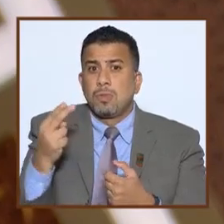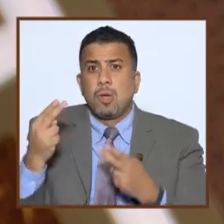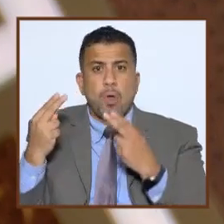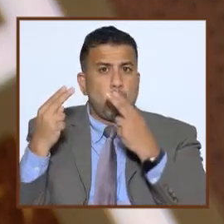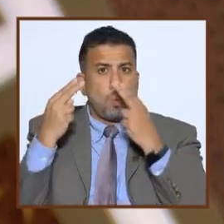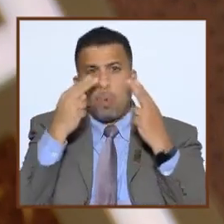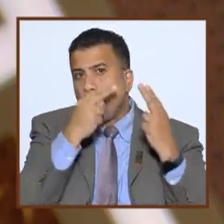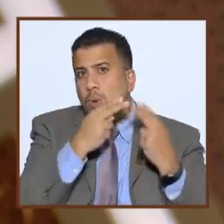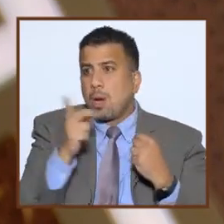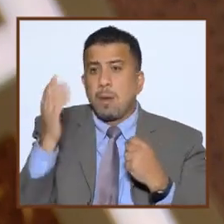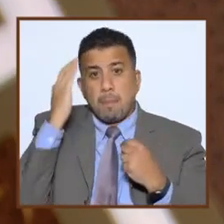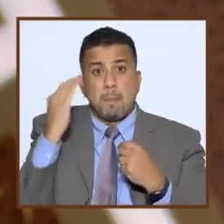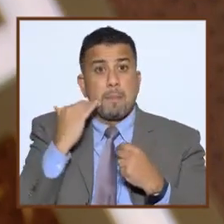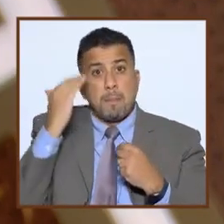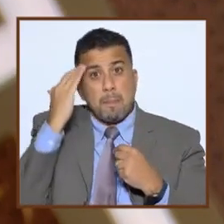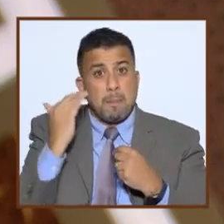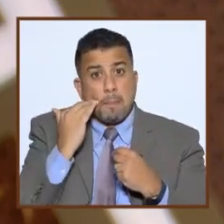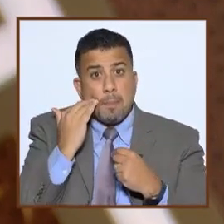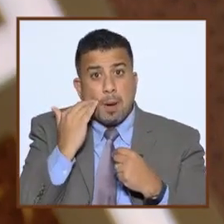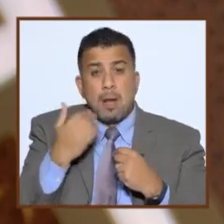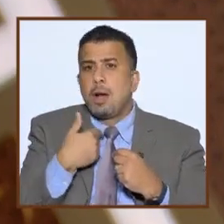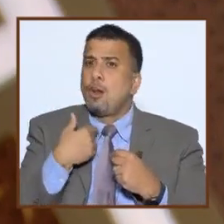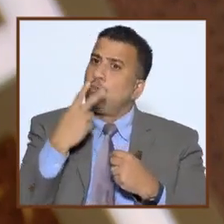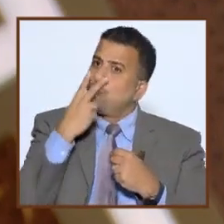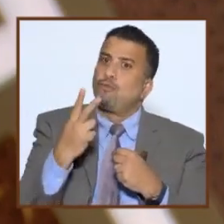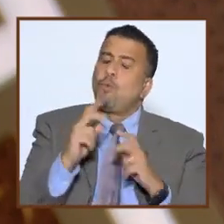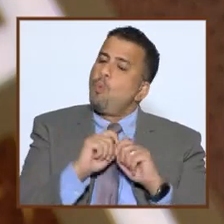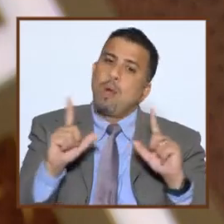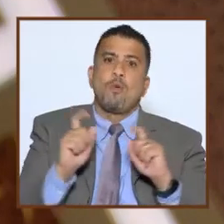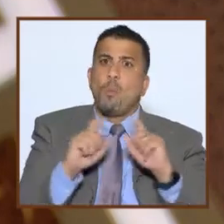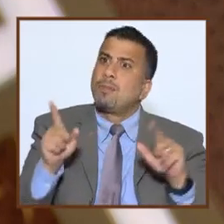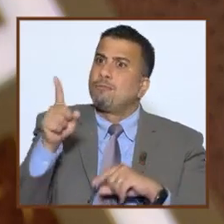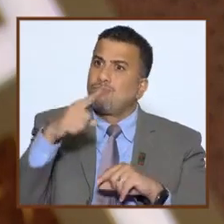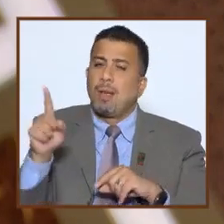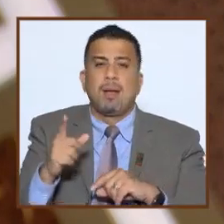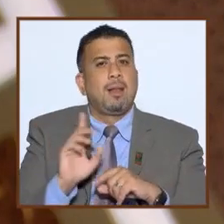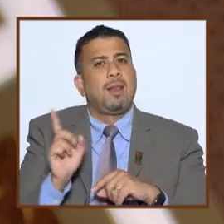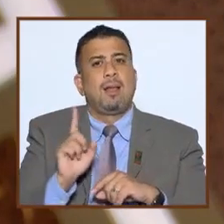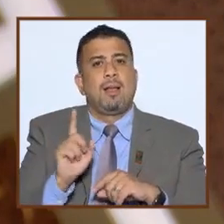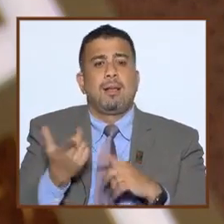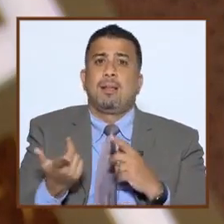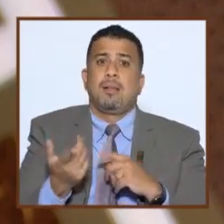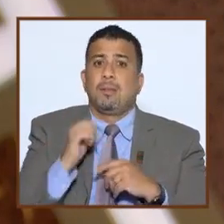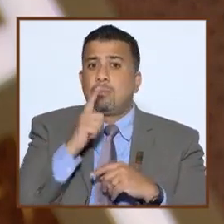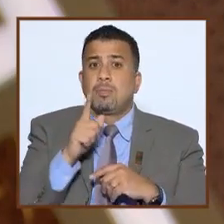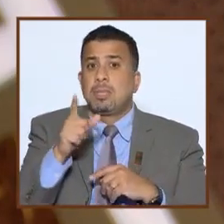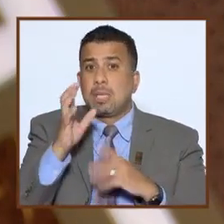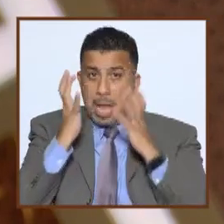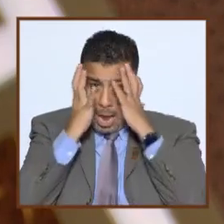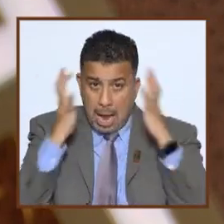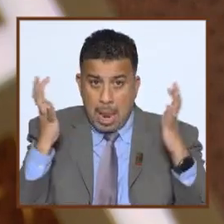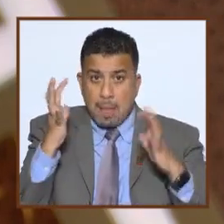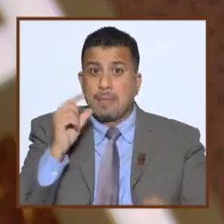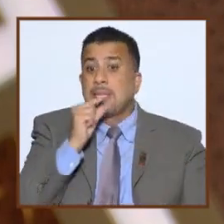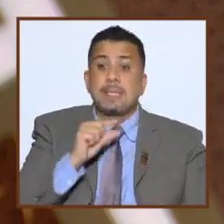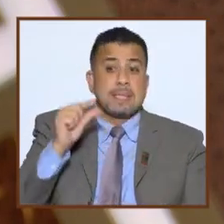فتنه وجعلنا بعضكم لبعض فتنه اتصبرون فاحيانا الانسان يبتلى بالعالم لانه ما سال اهل العلم اللي